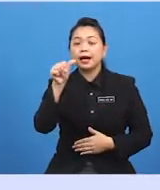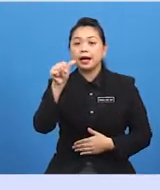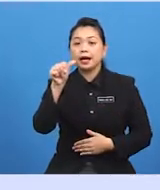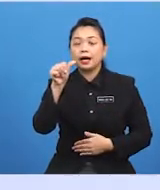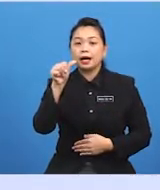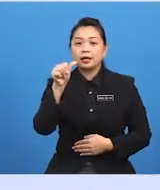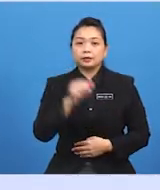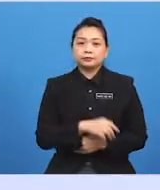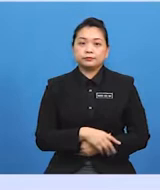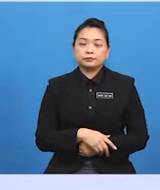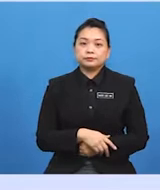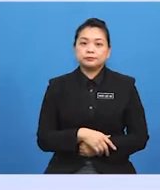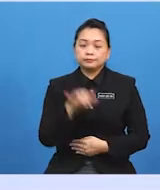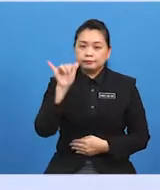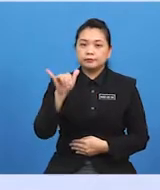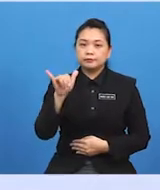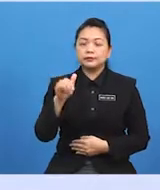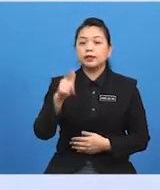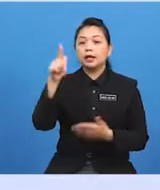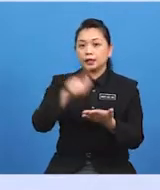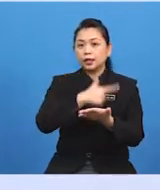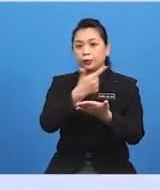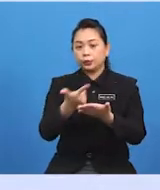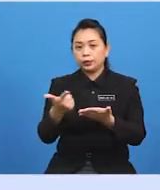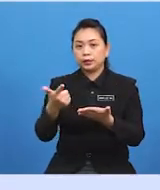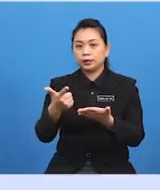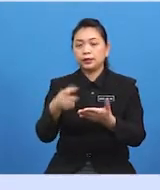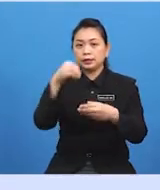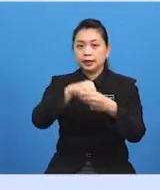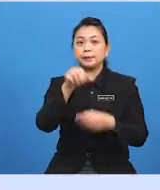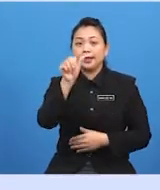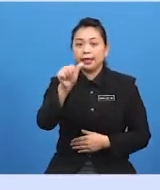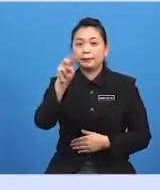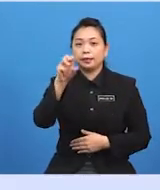Ya, lagu ini dalam nada A major.